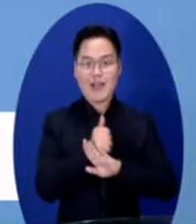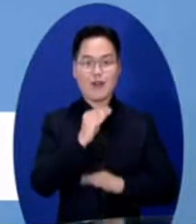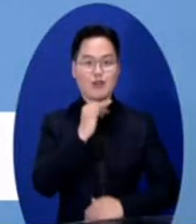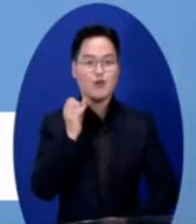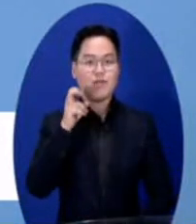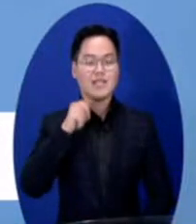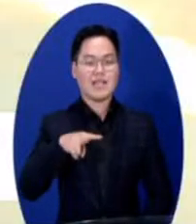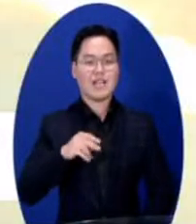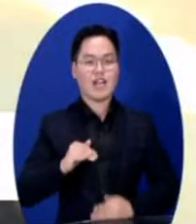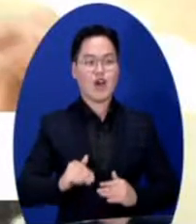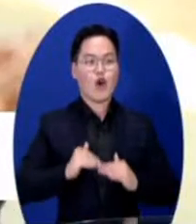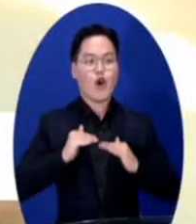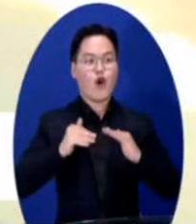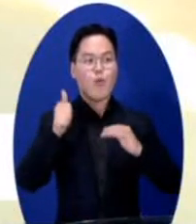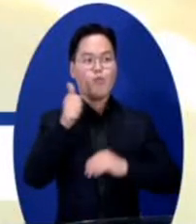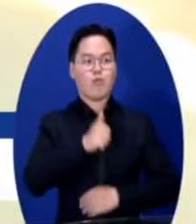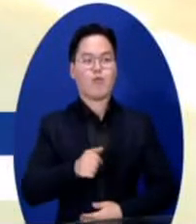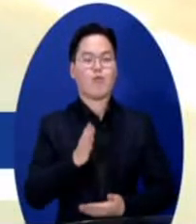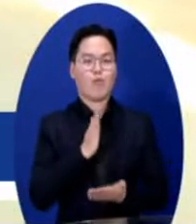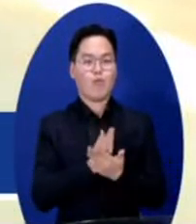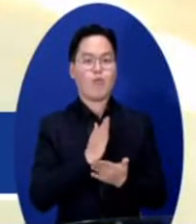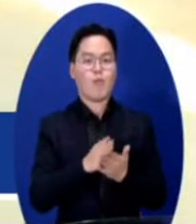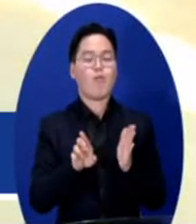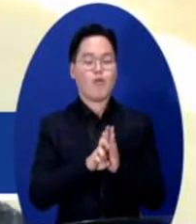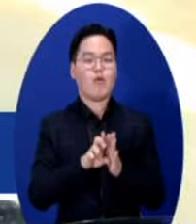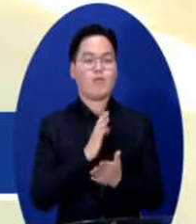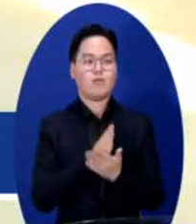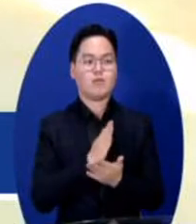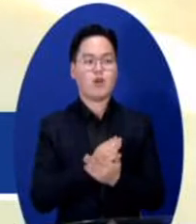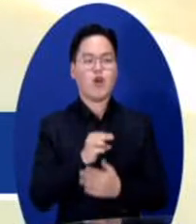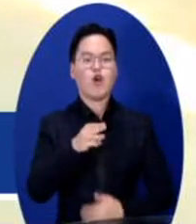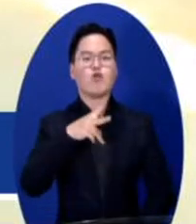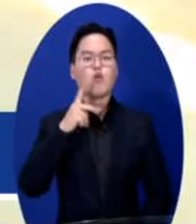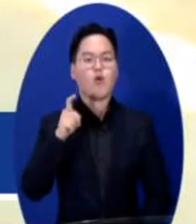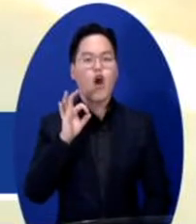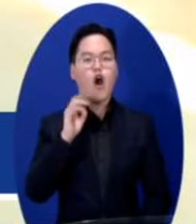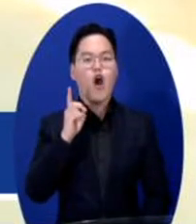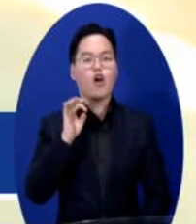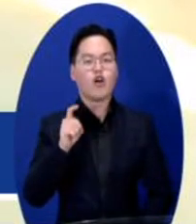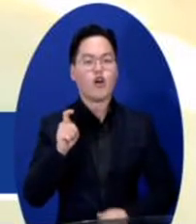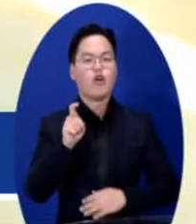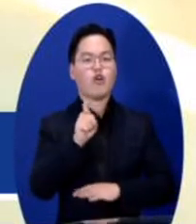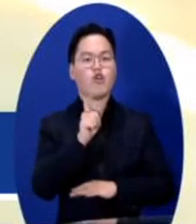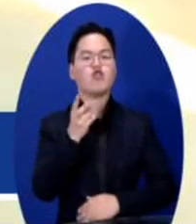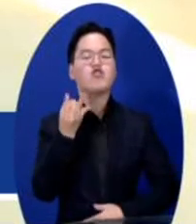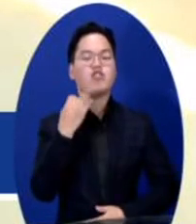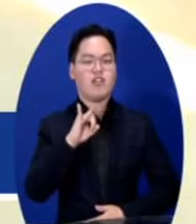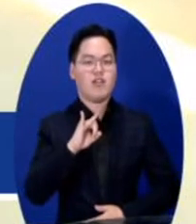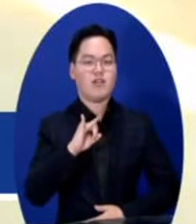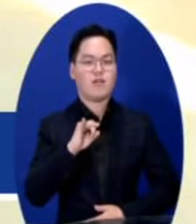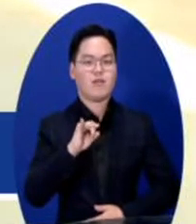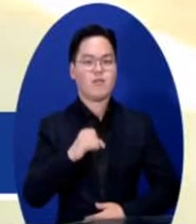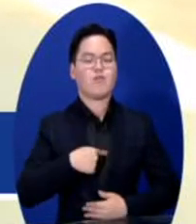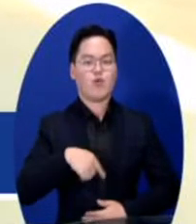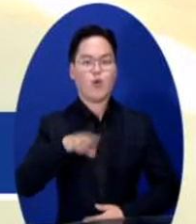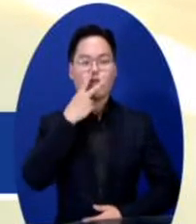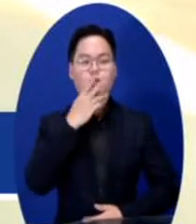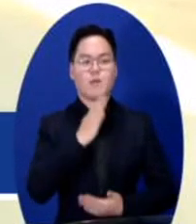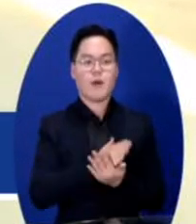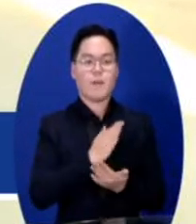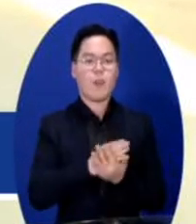Ажилчлалыг бол хөгжүүлэхийн бүрэн боломжоо тэр дундаа түүхэн ажилчлалын чиглэлээр энэ орхины хөндөөг Архангай аймгийг хөгжүүлэх бүрэн боломж байгаа гэж бид үзэж